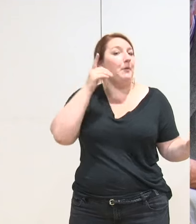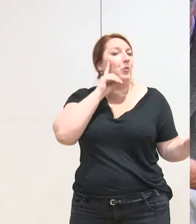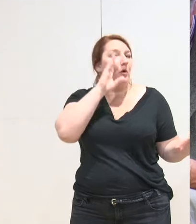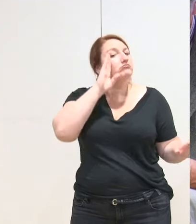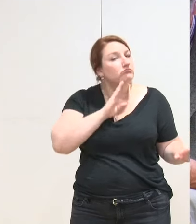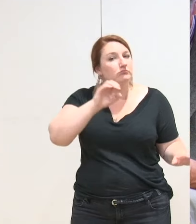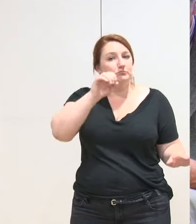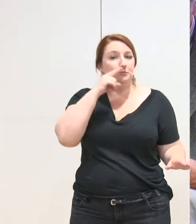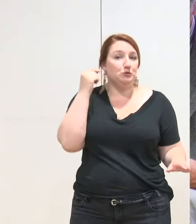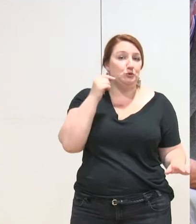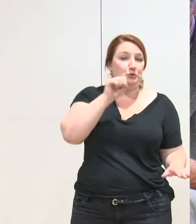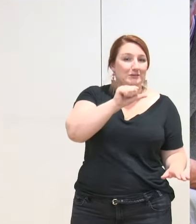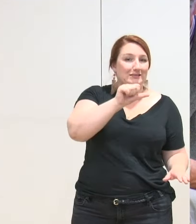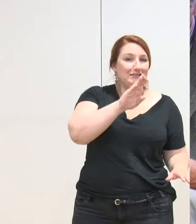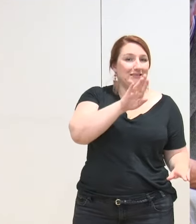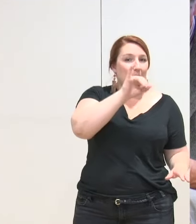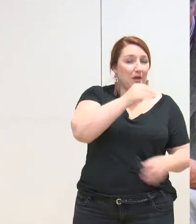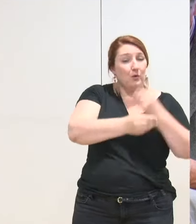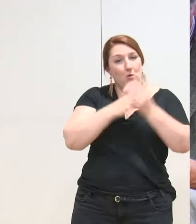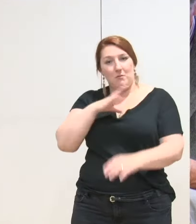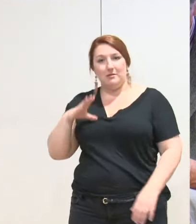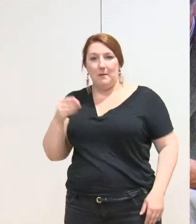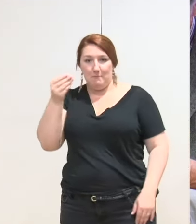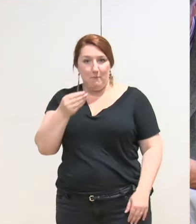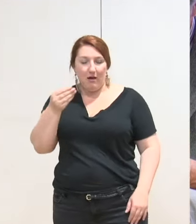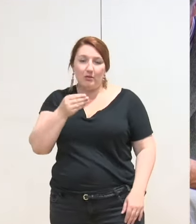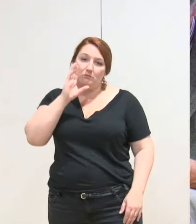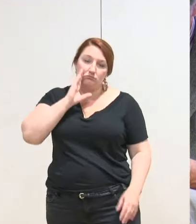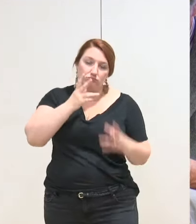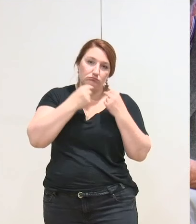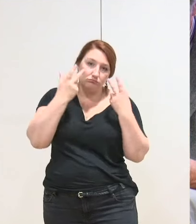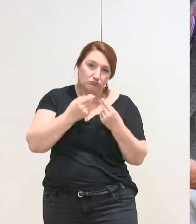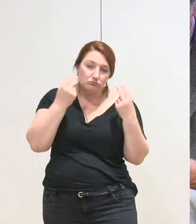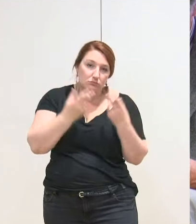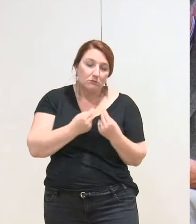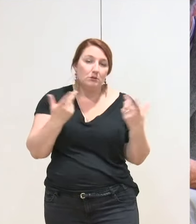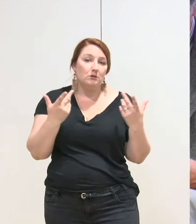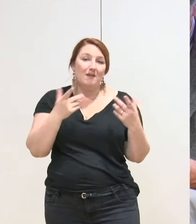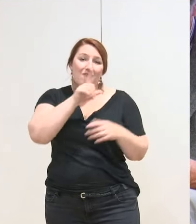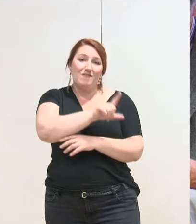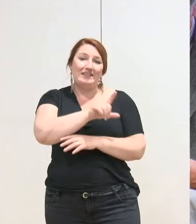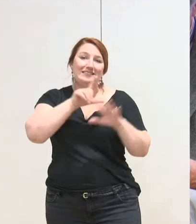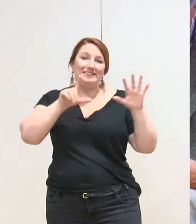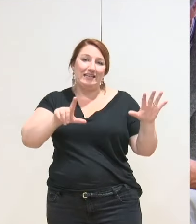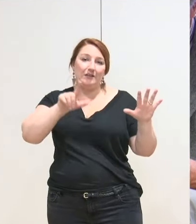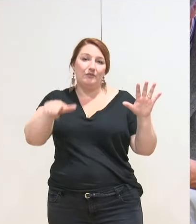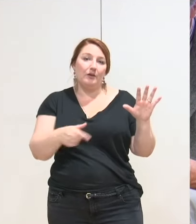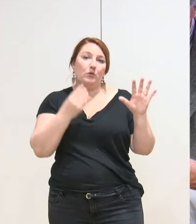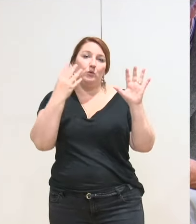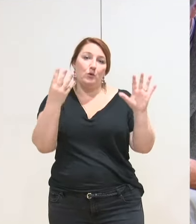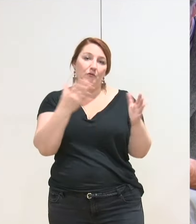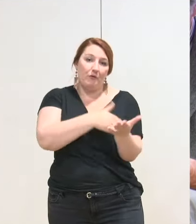Sabri ou madame Martin si vous pouvez j'aimerais bien que vous nous expliquer un petit peu ce que représente ces 27,9